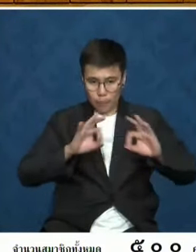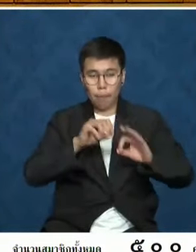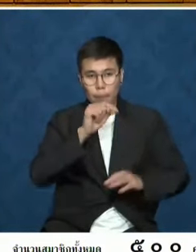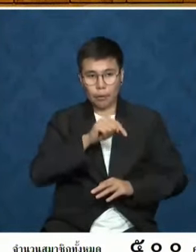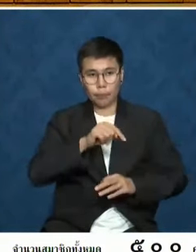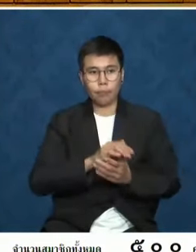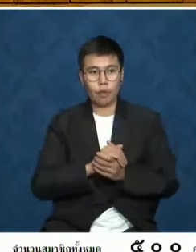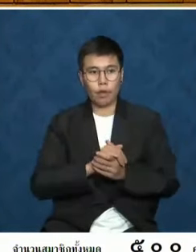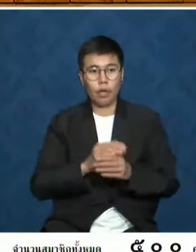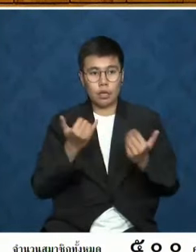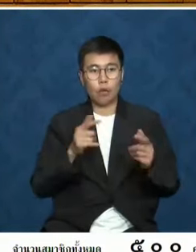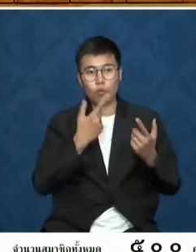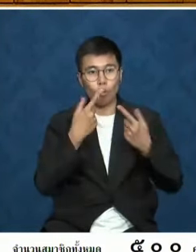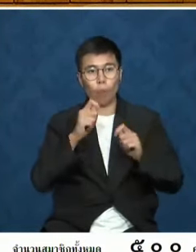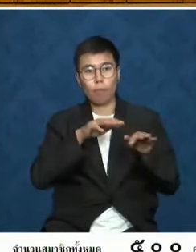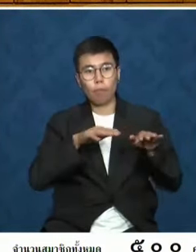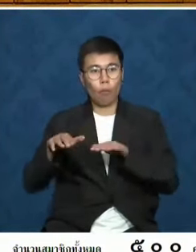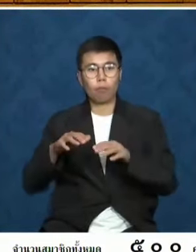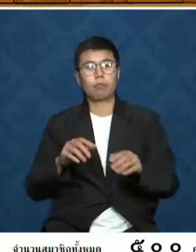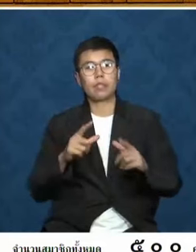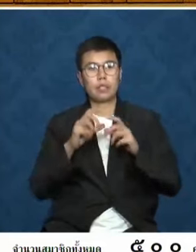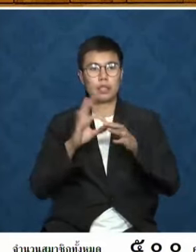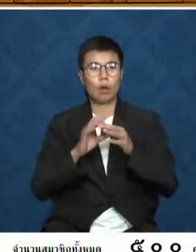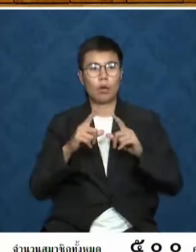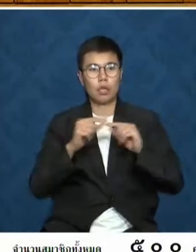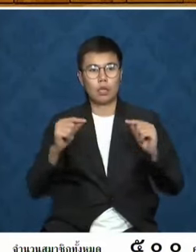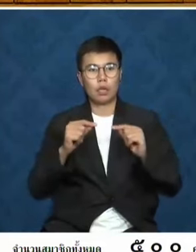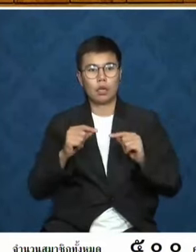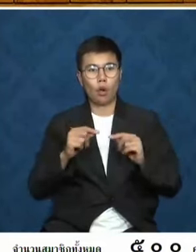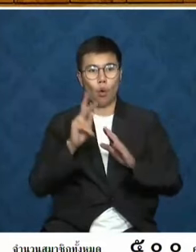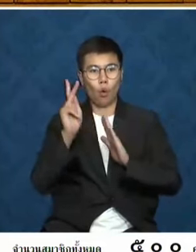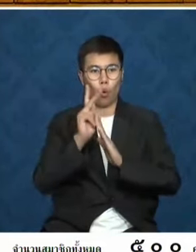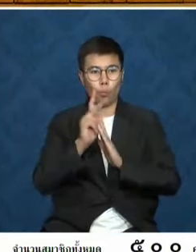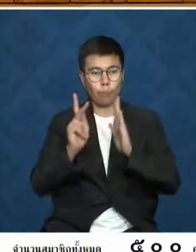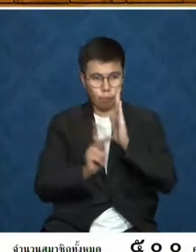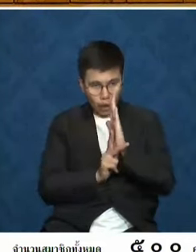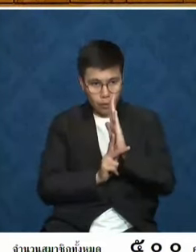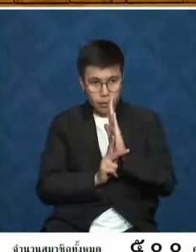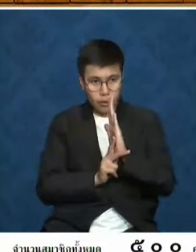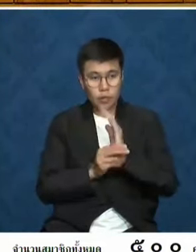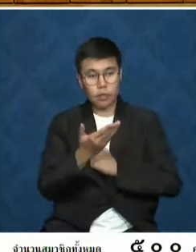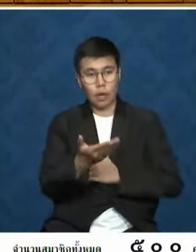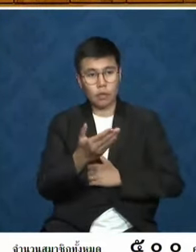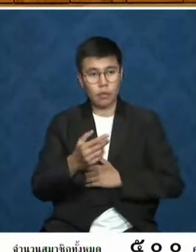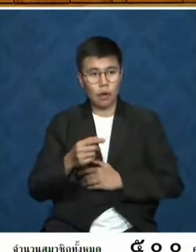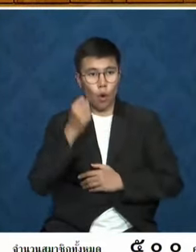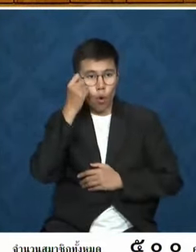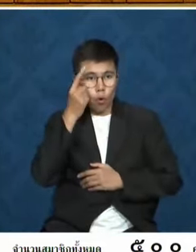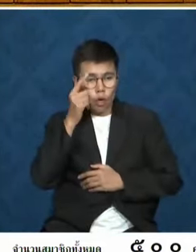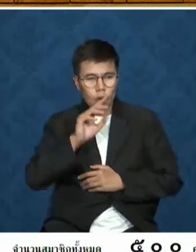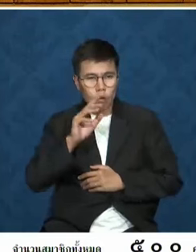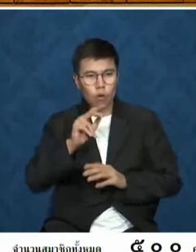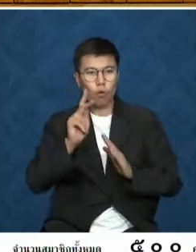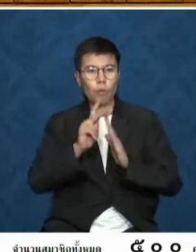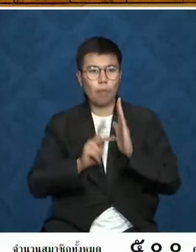อบไปพ้อมกันเลยครักับเรื่องของ Regulation หอวฎหมายหายท่านไปเขาใจวากฎหมาย